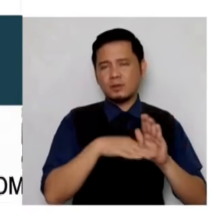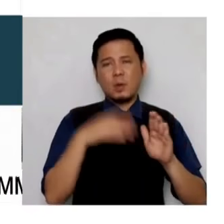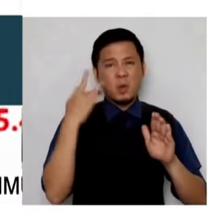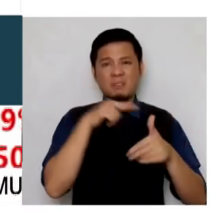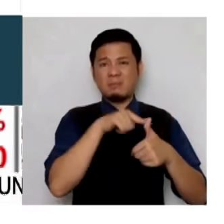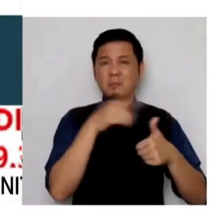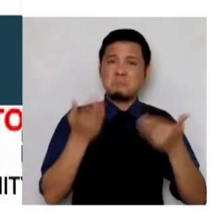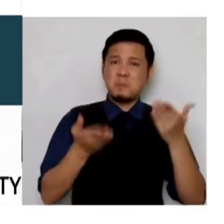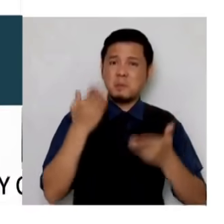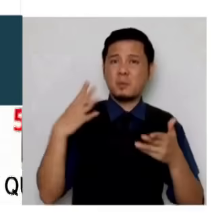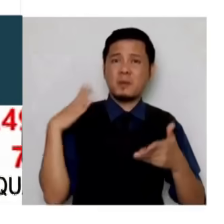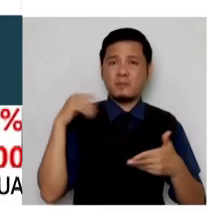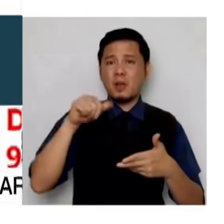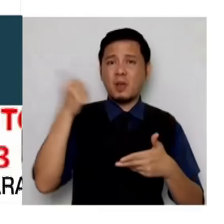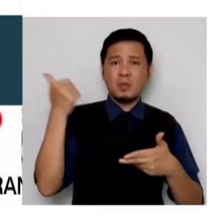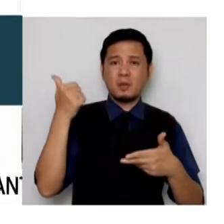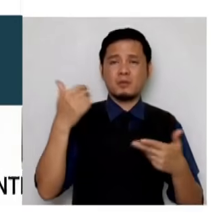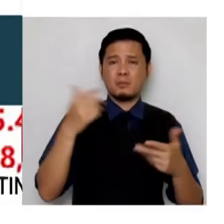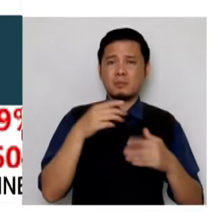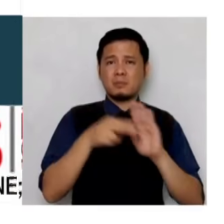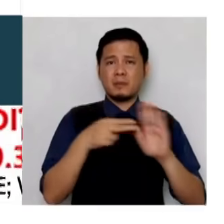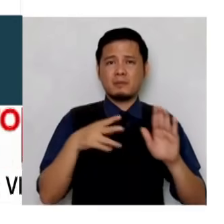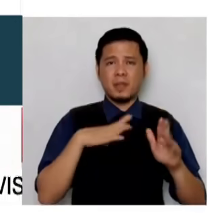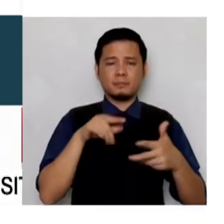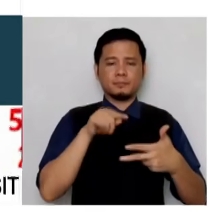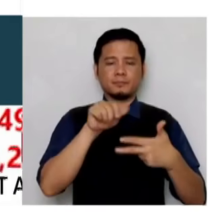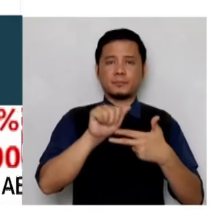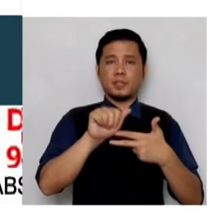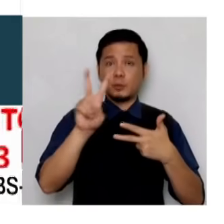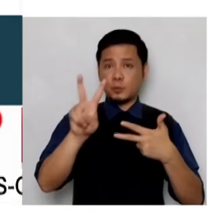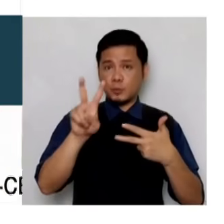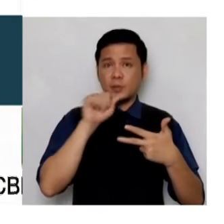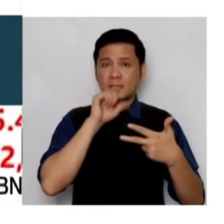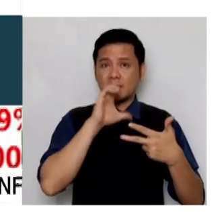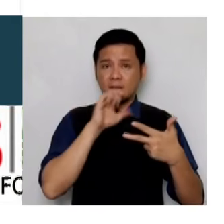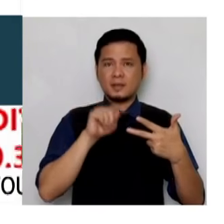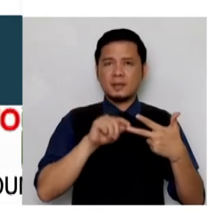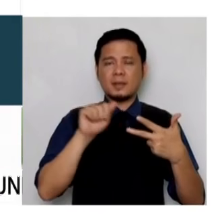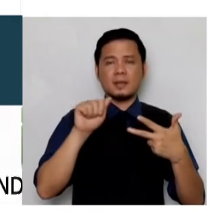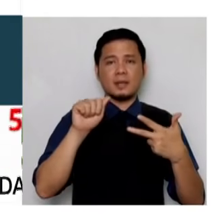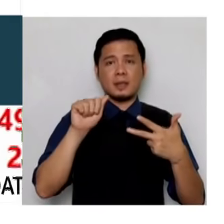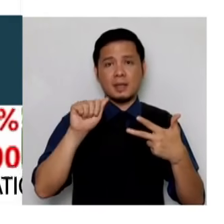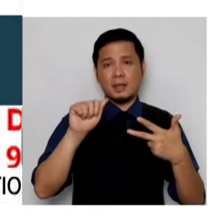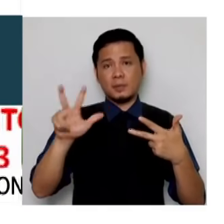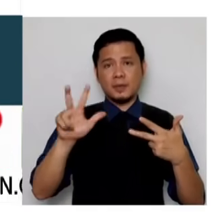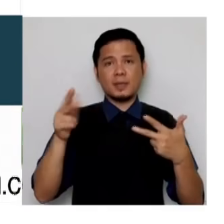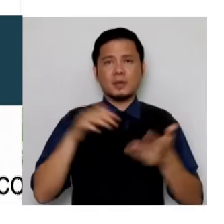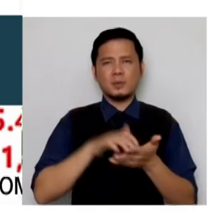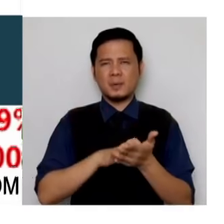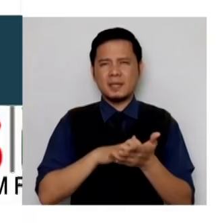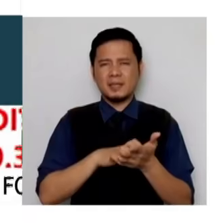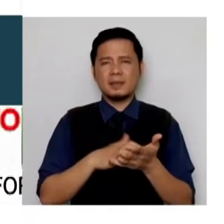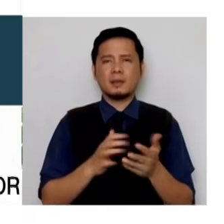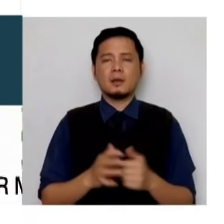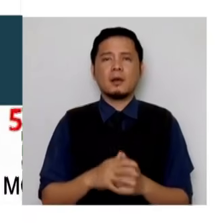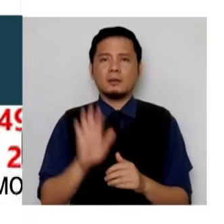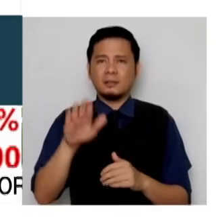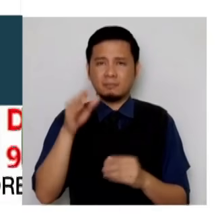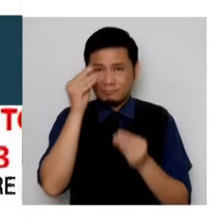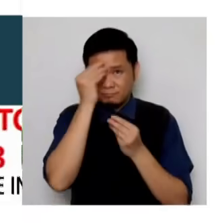tinatanggap natin. Yung A2, senior citizens, at saka yung A3. Saka kay Mina, alam mo ba, through word of mouth, nag-iiba